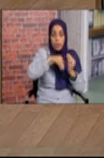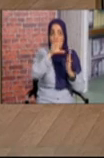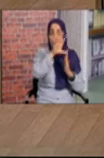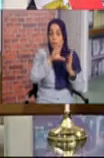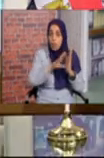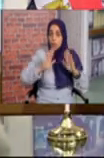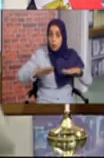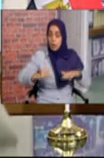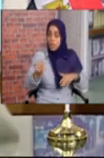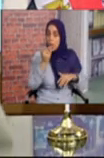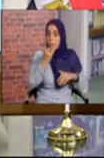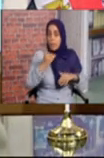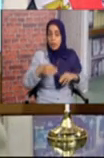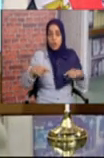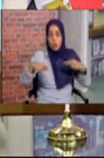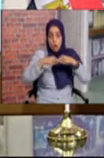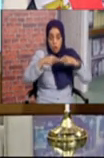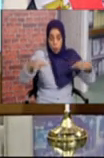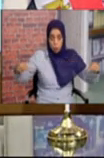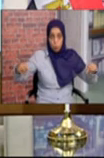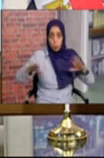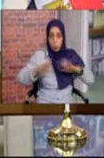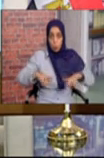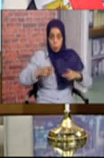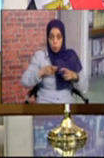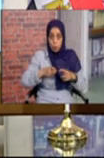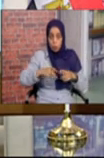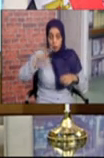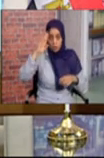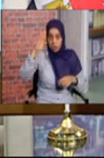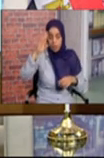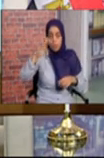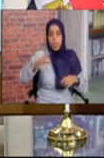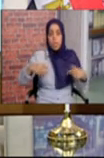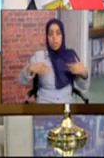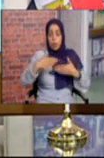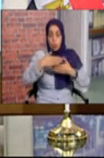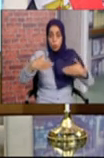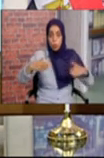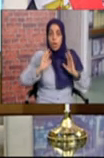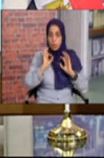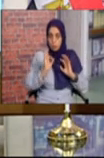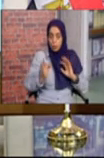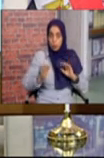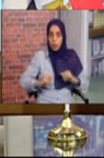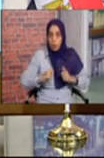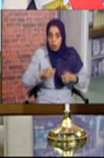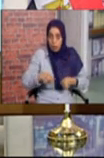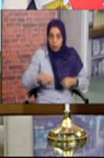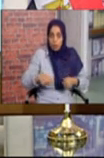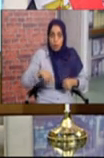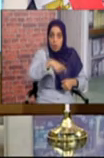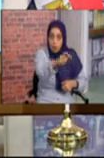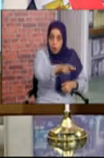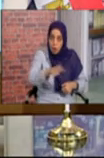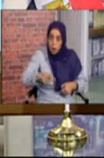خلاص الحدود يعني سلاح الحدود دلوقتي كل التحية والتقدير ليه يعني عامل انضباط النهاردة البحر